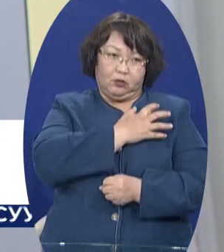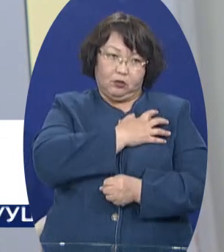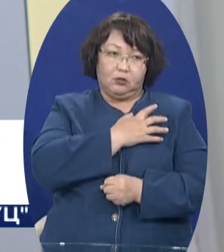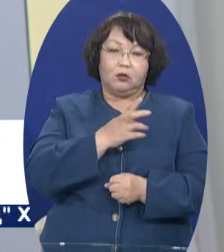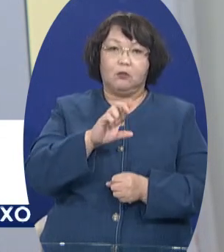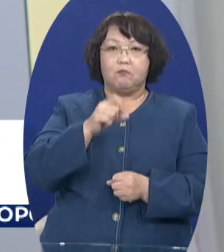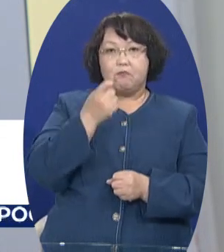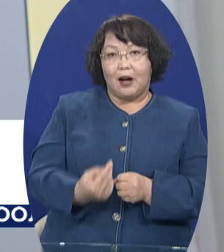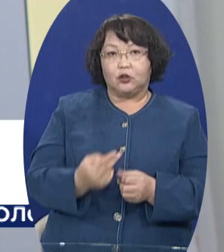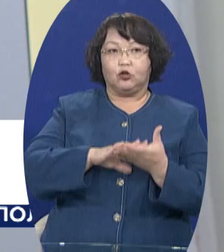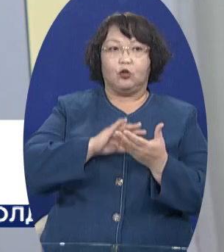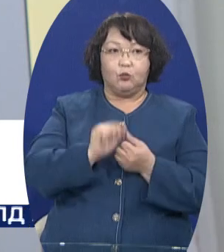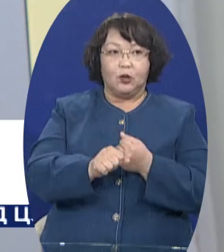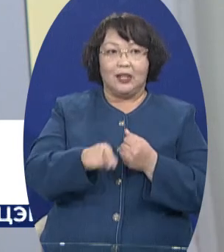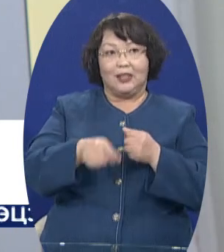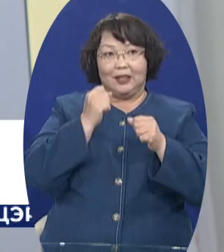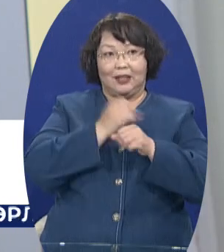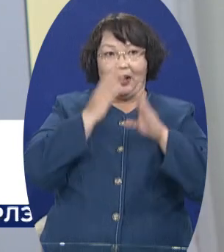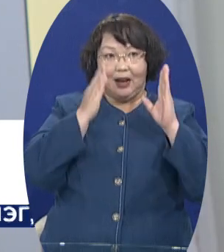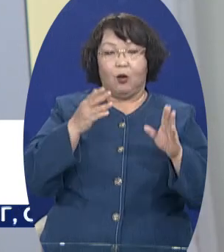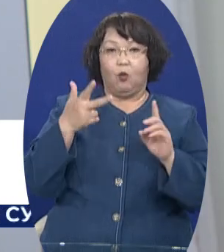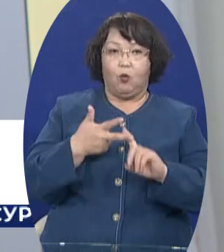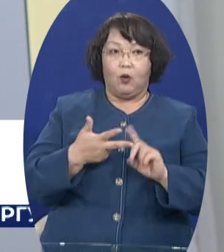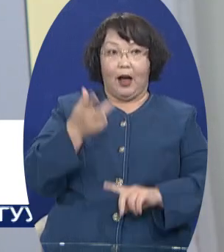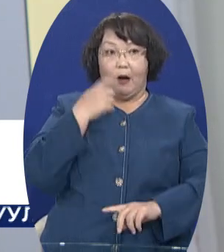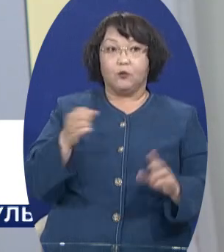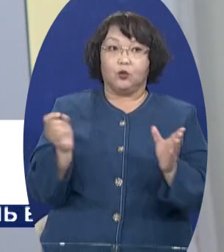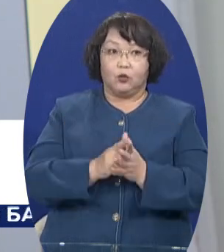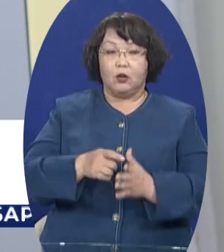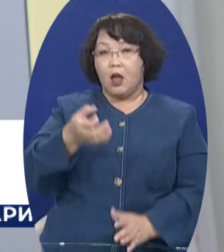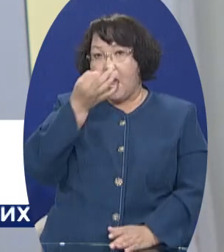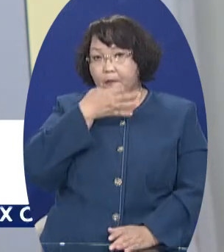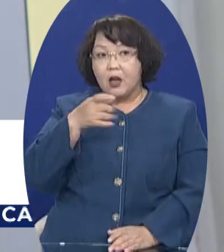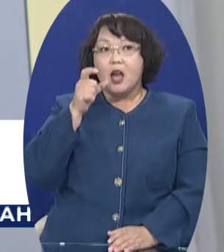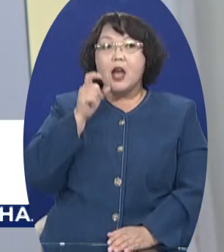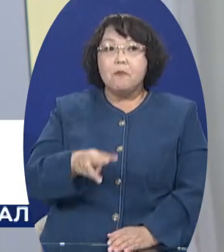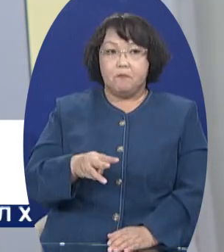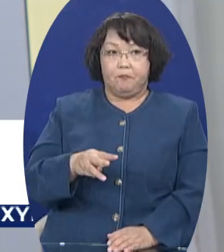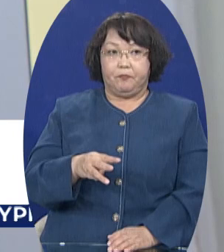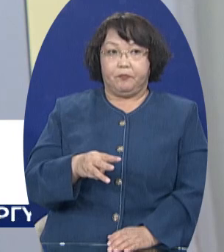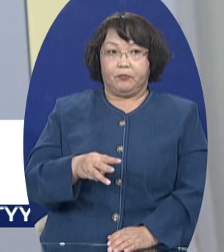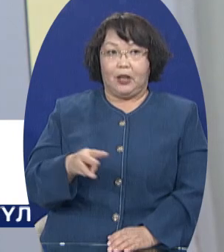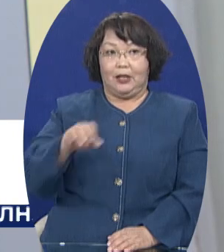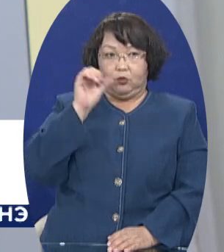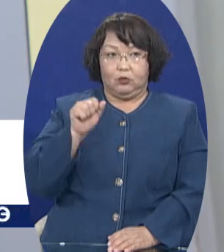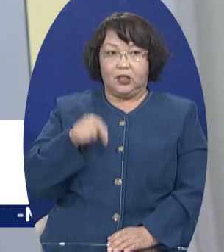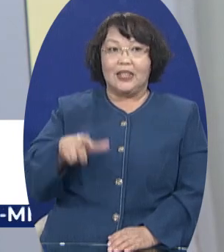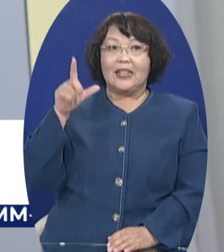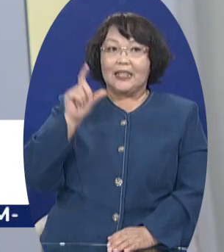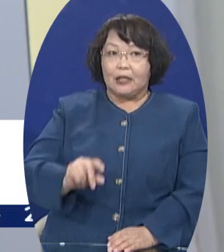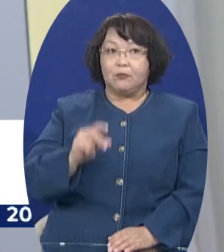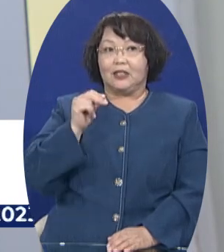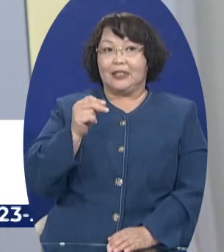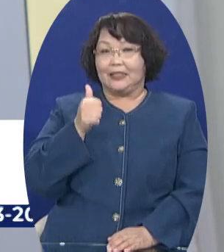багц хөтөлбөр буюу энэ дээр анхаарах гуравт хамгийн чухал зүйл нь эмийн асуудал байгаа. Эмийг бас хямд бөгөөд чанартай